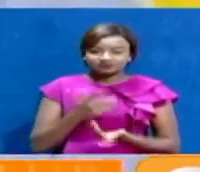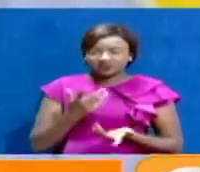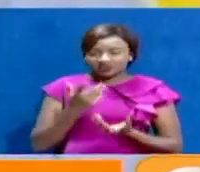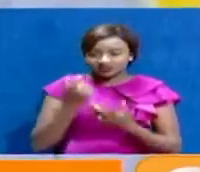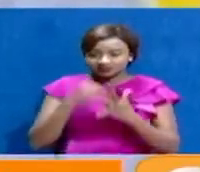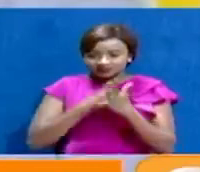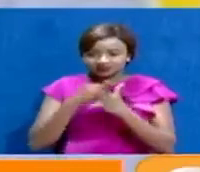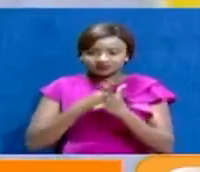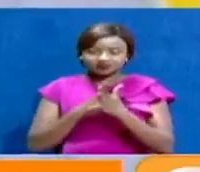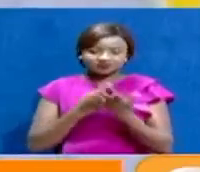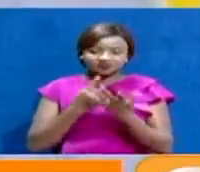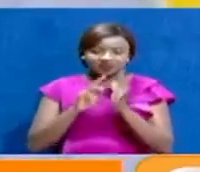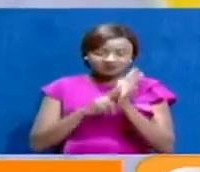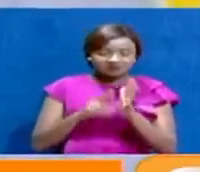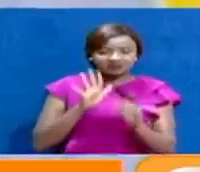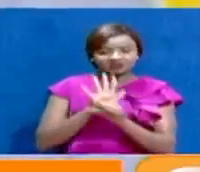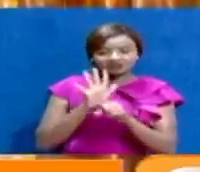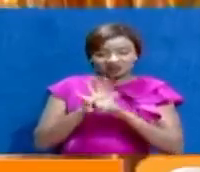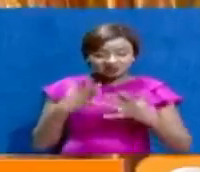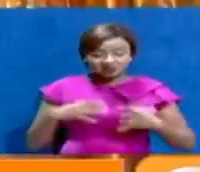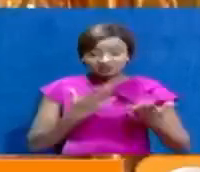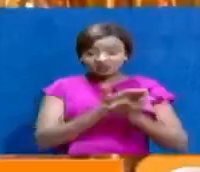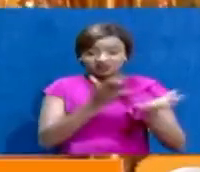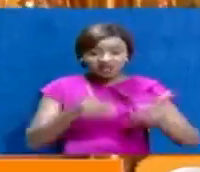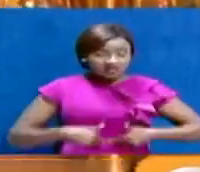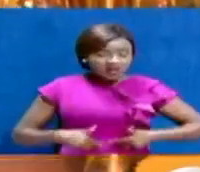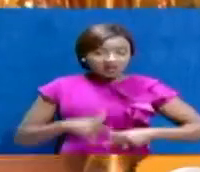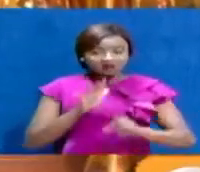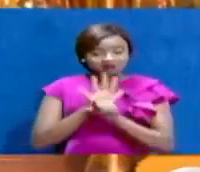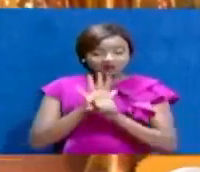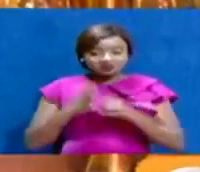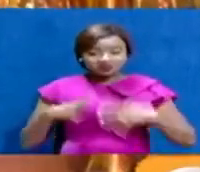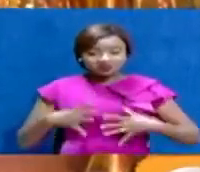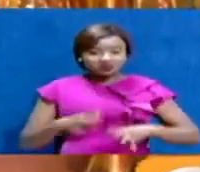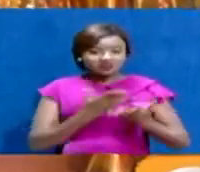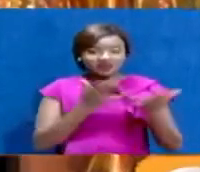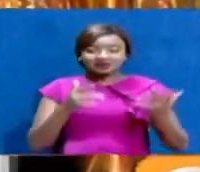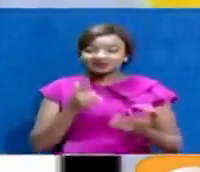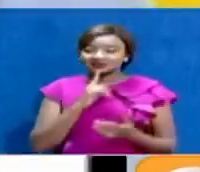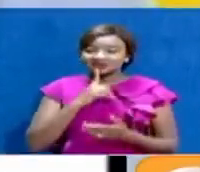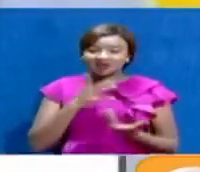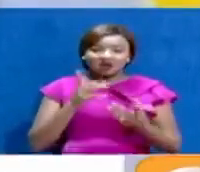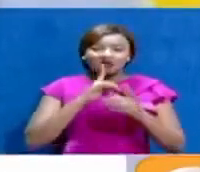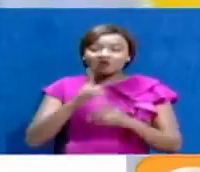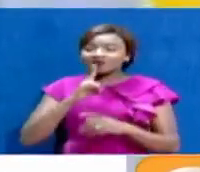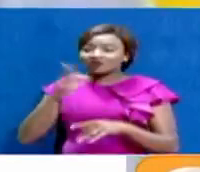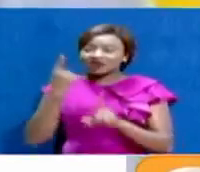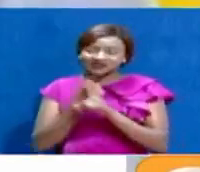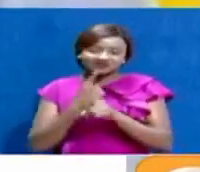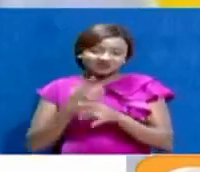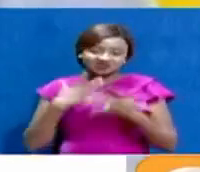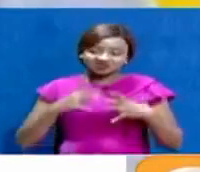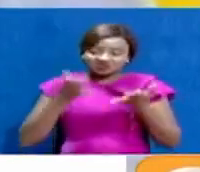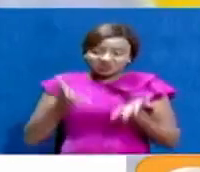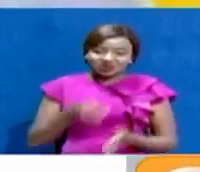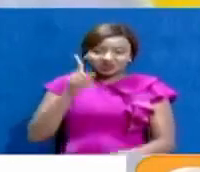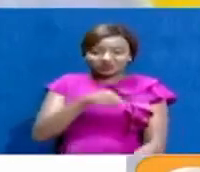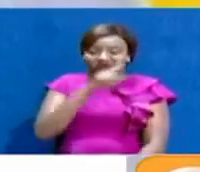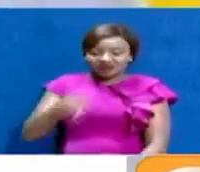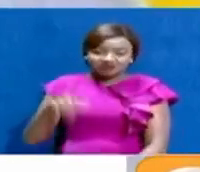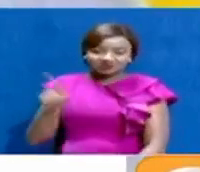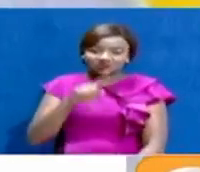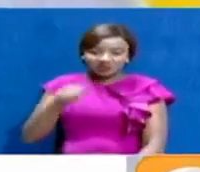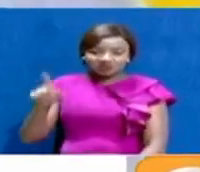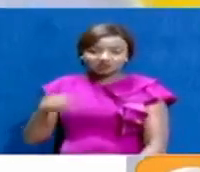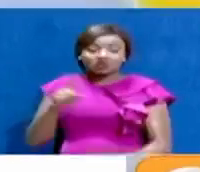business. I help talk to a lot of young people. Them telling me they've lost the orders, people who have been